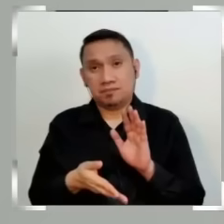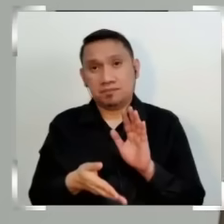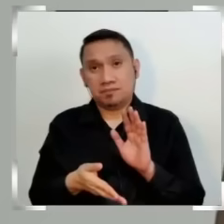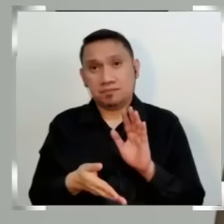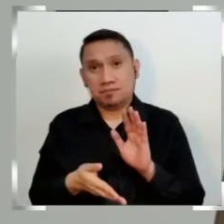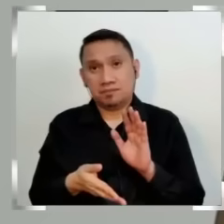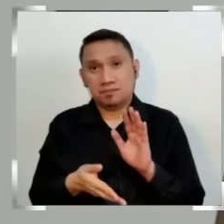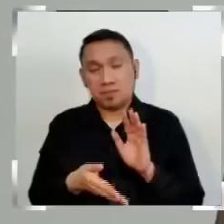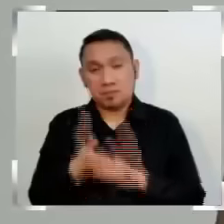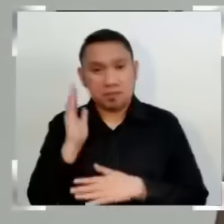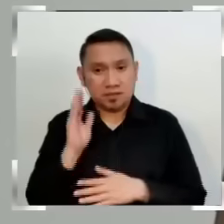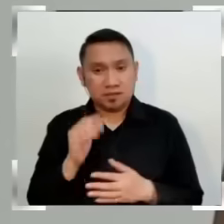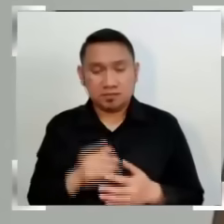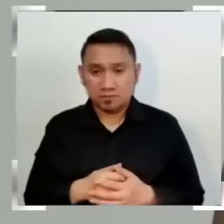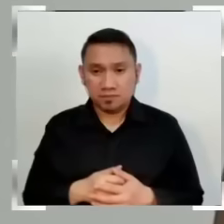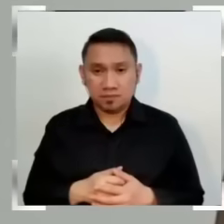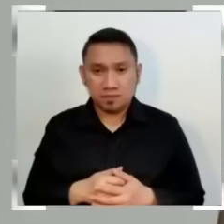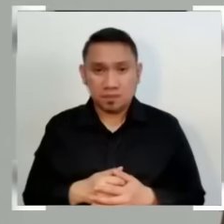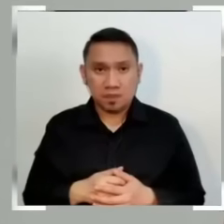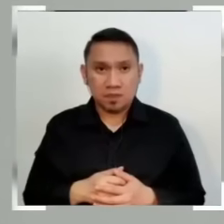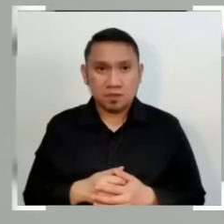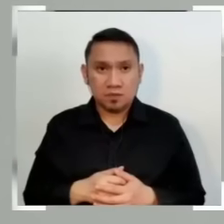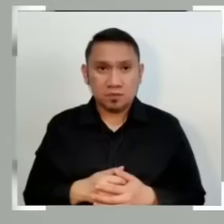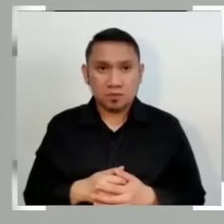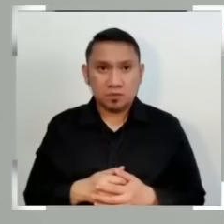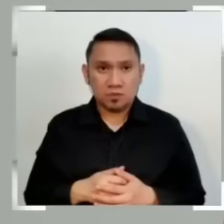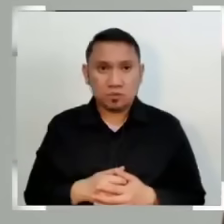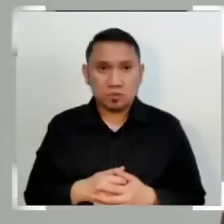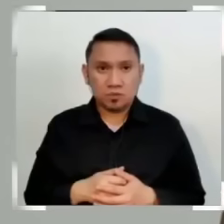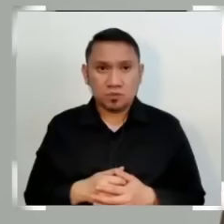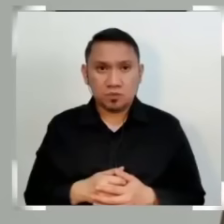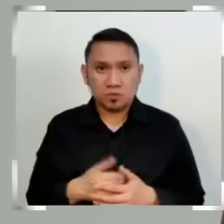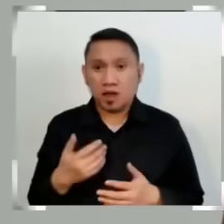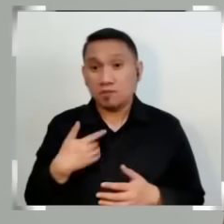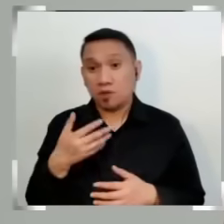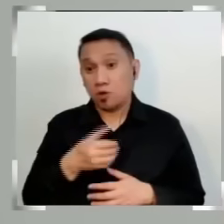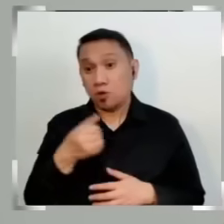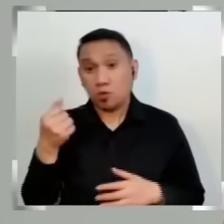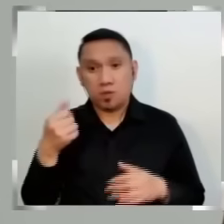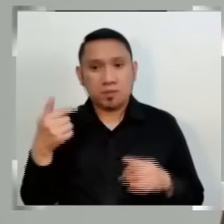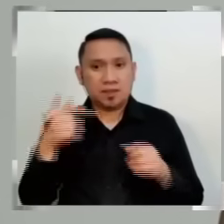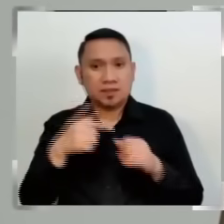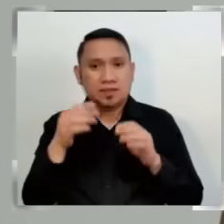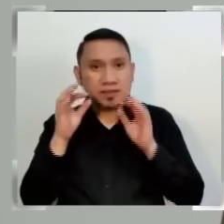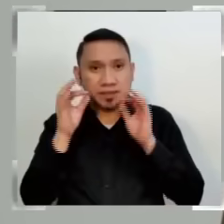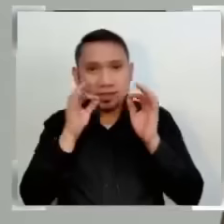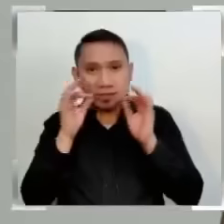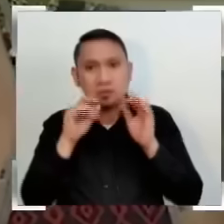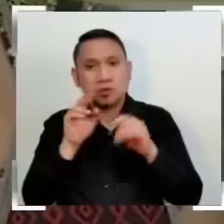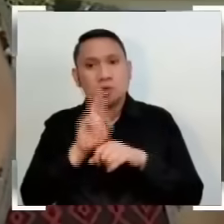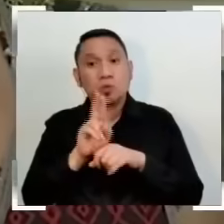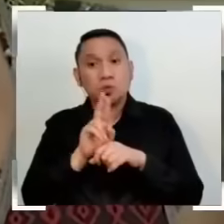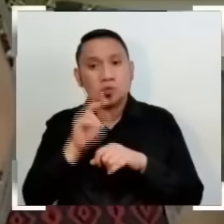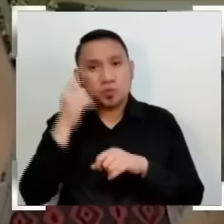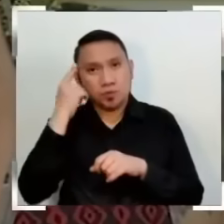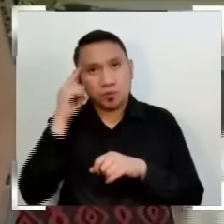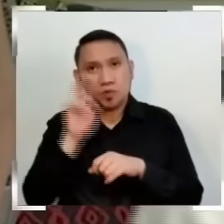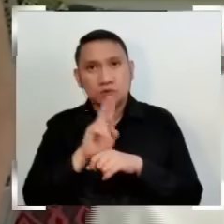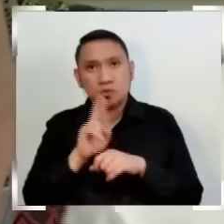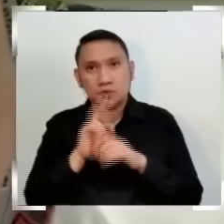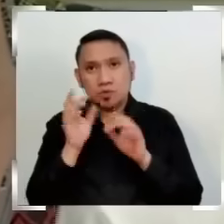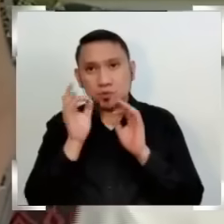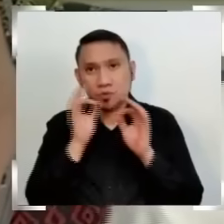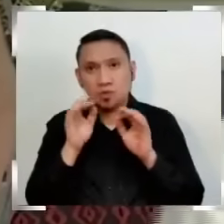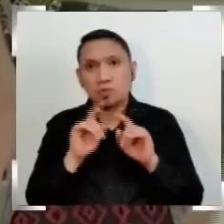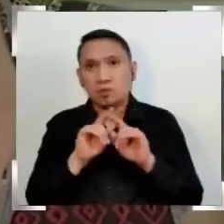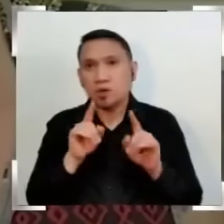nakadiretso. Meron po ba nung nakuha ang droga sa inyo? Meron po. Para saan po yun? Panggamit lang po sana. Pero totoo naman po na